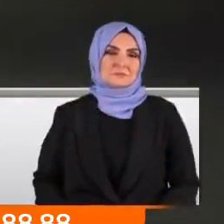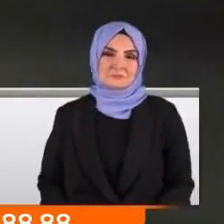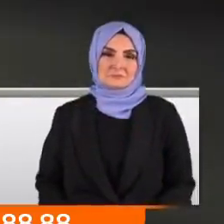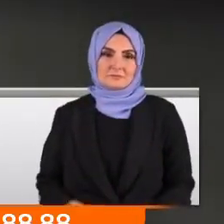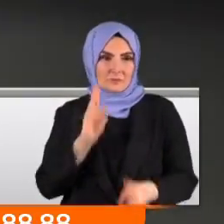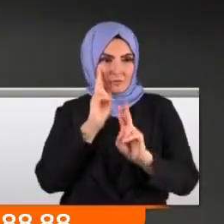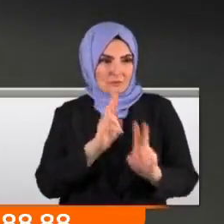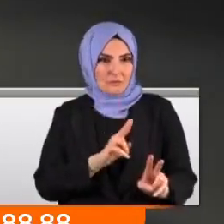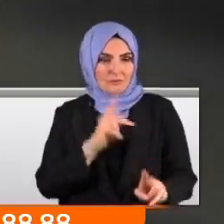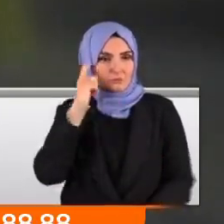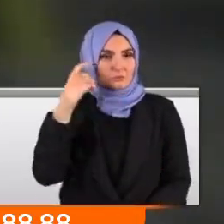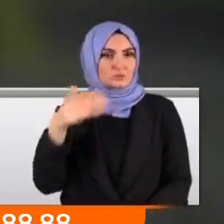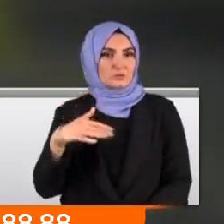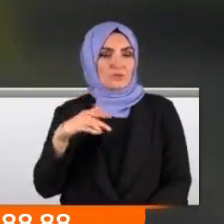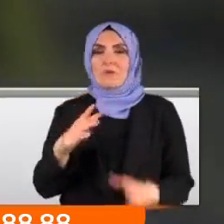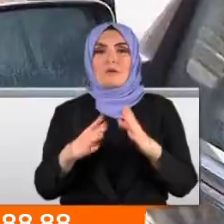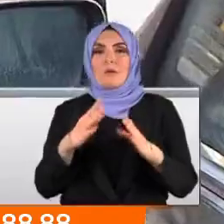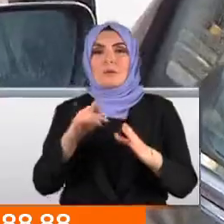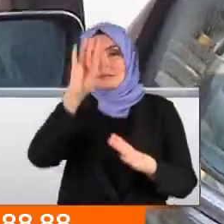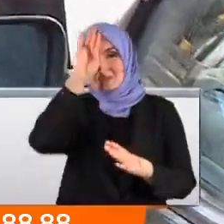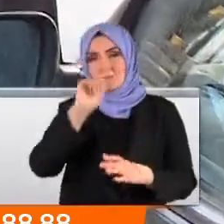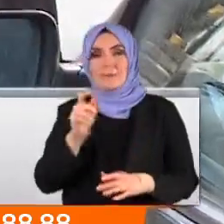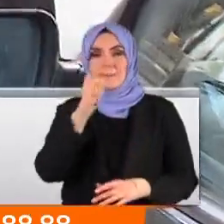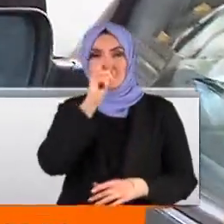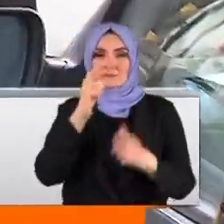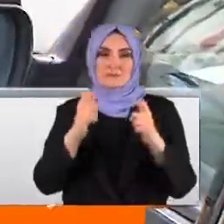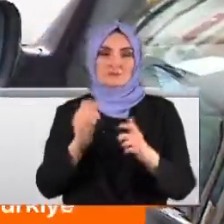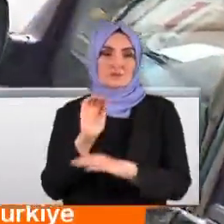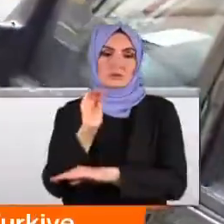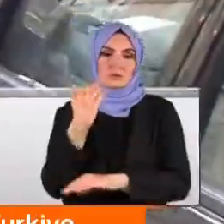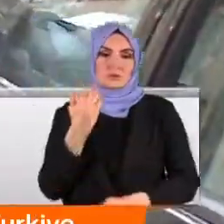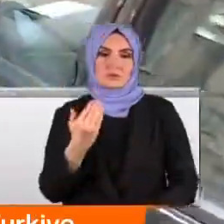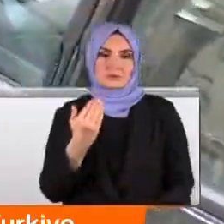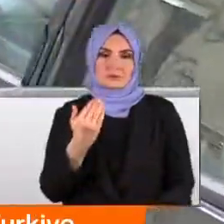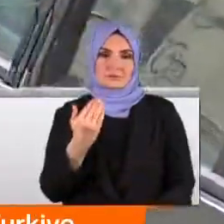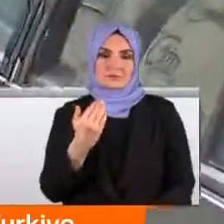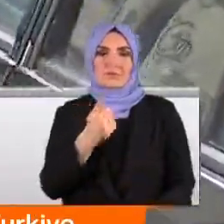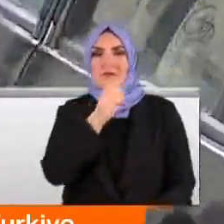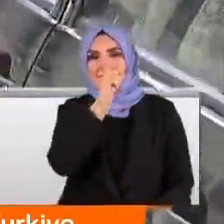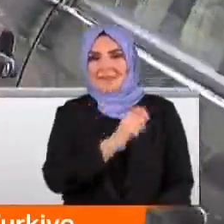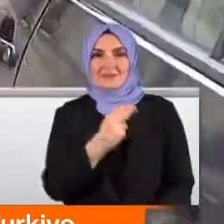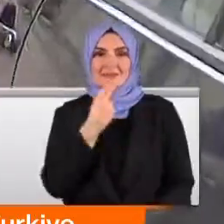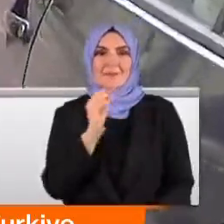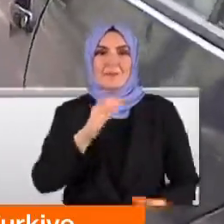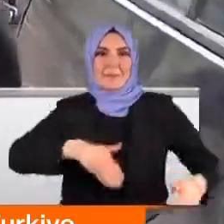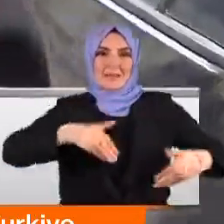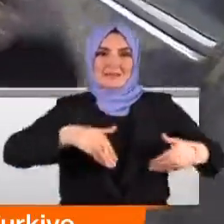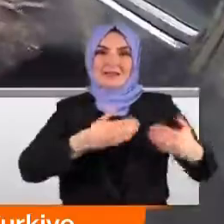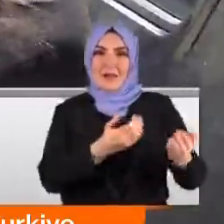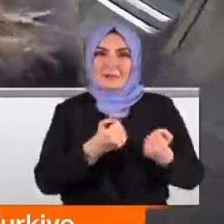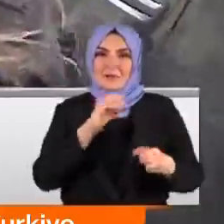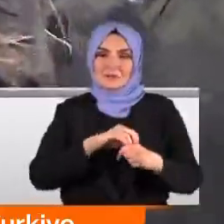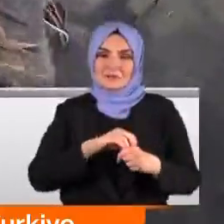hayrete düşüren olay İstanbul Beşiktaş'ta yaşandı. Mehmet Kaba kızına bebek bezi almak için evden çıktı ve arabasına doğru yürümeye